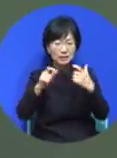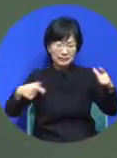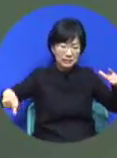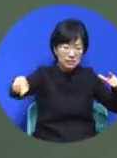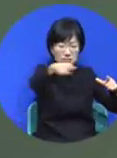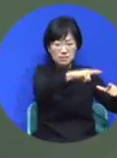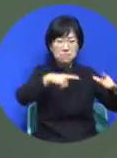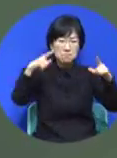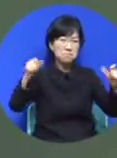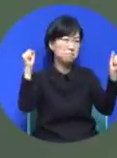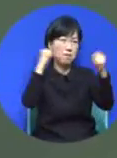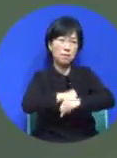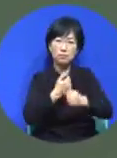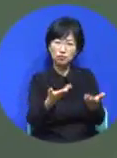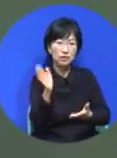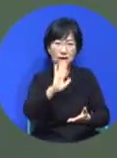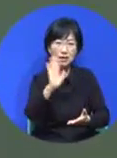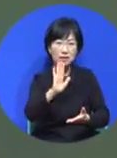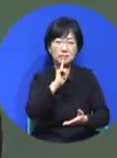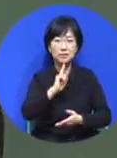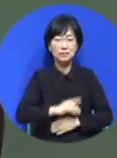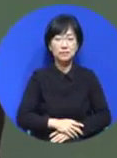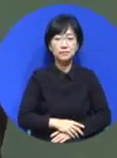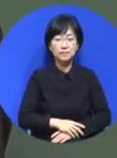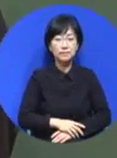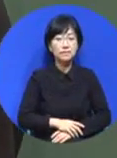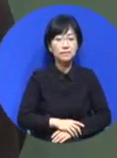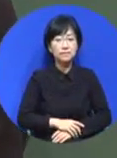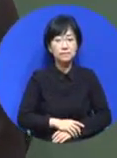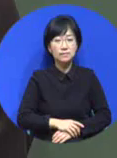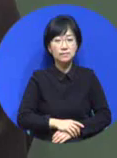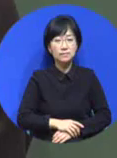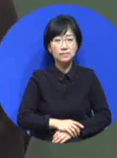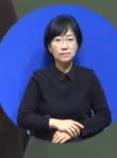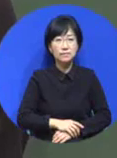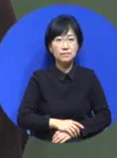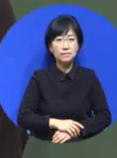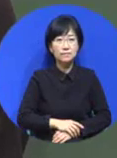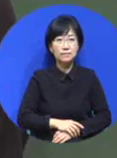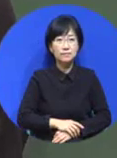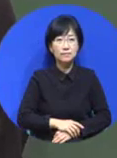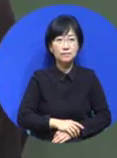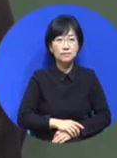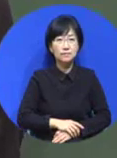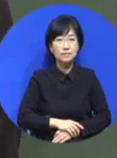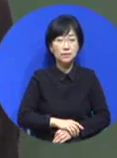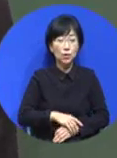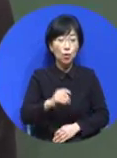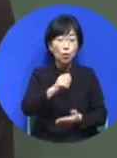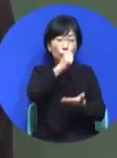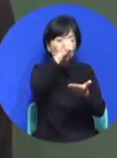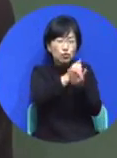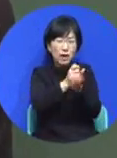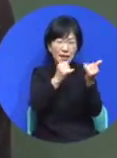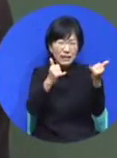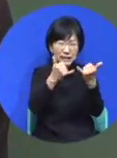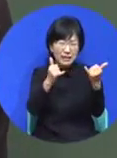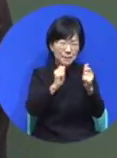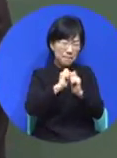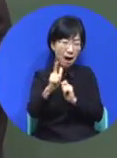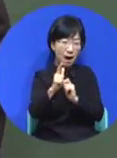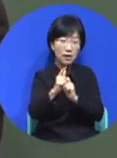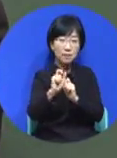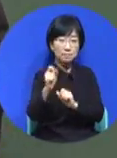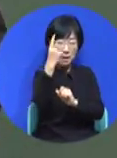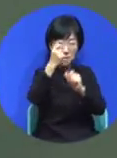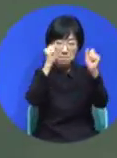God. God said, for the sake of 10, I will not destroy this city. 죄인이 많아서 멸망받은 게 아니고요. 의인이 없어서 멸망받은